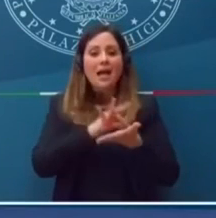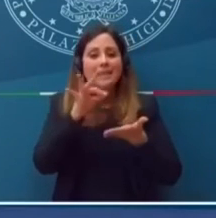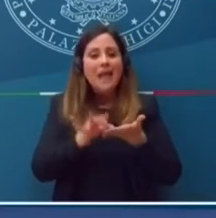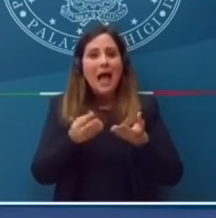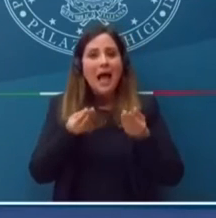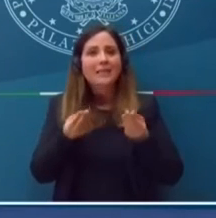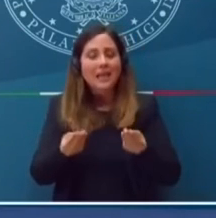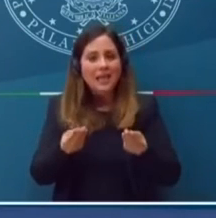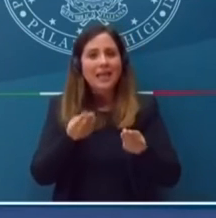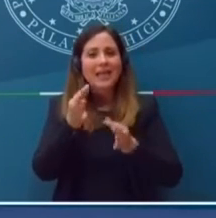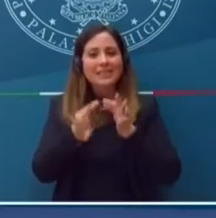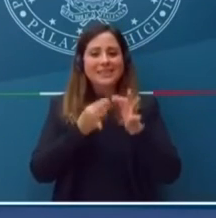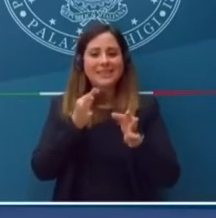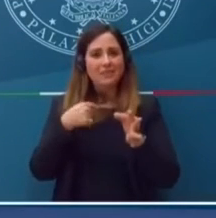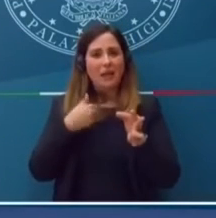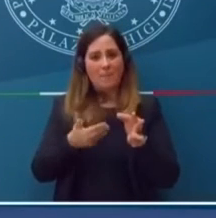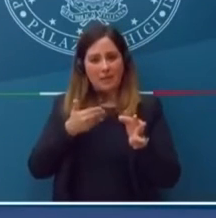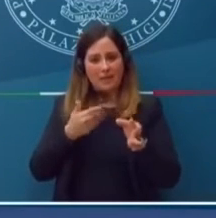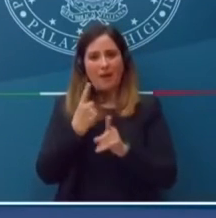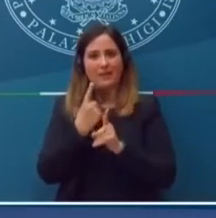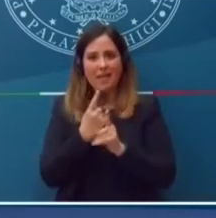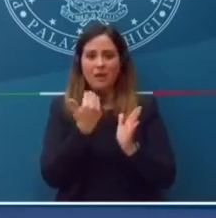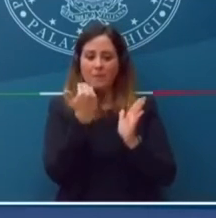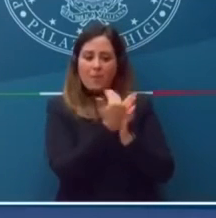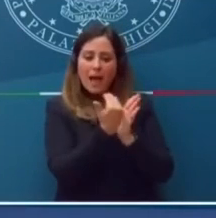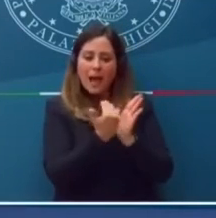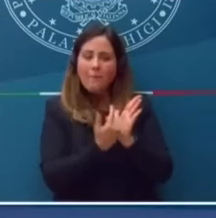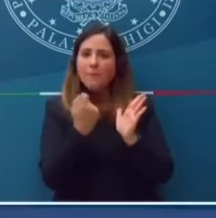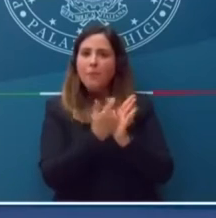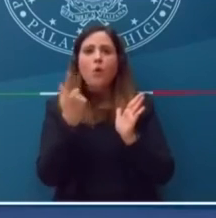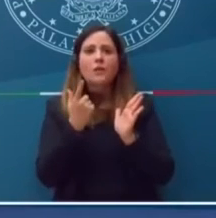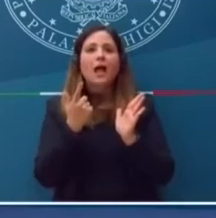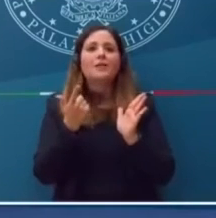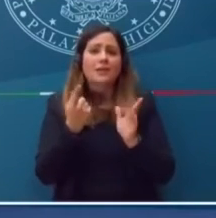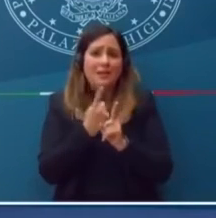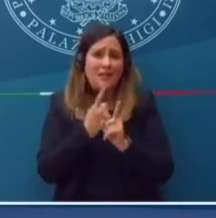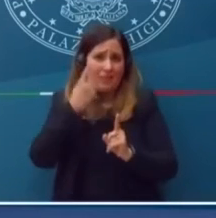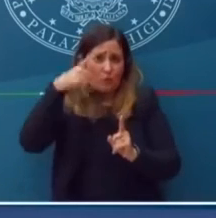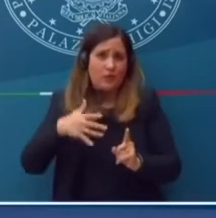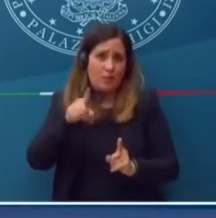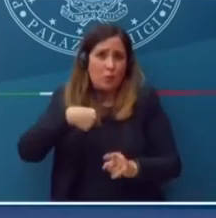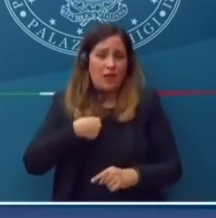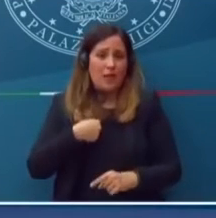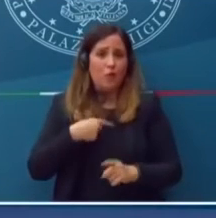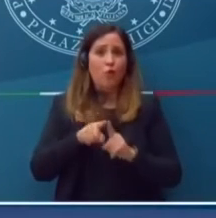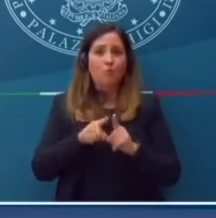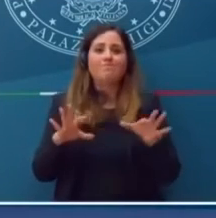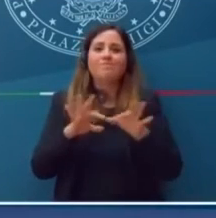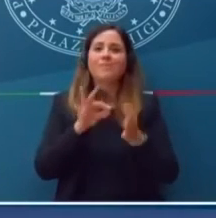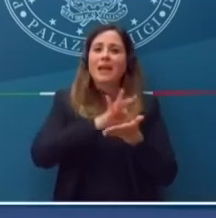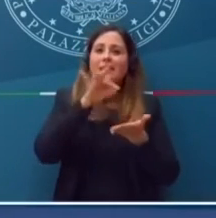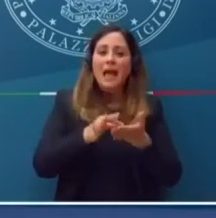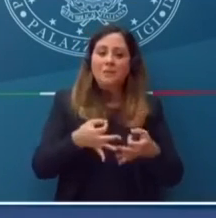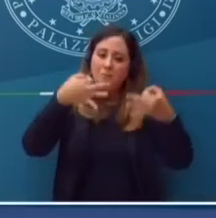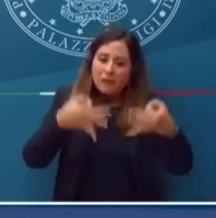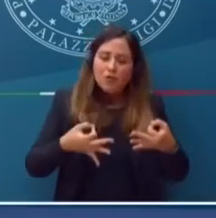conosca esattamente il valore dei parametri rilevanti ad una certa data, cioè conosca esattamente